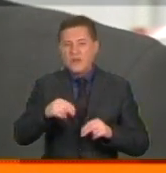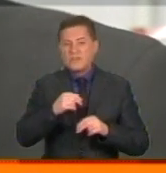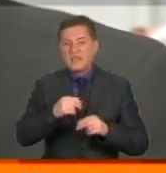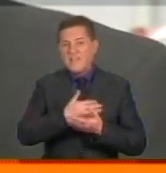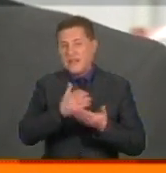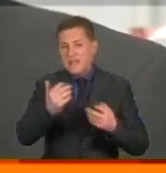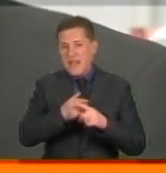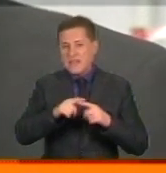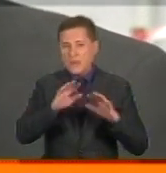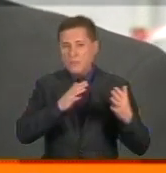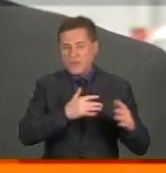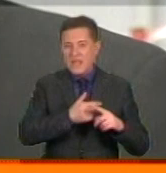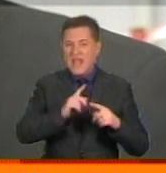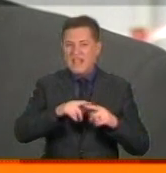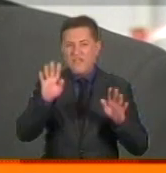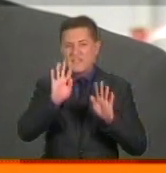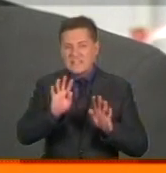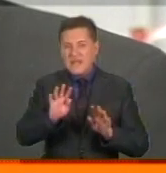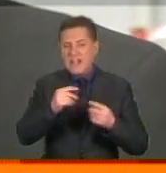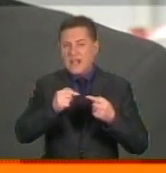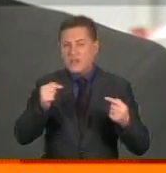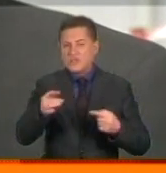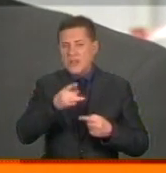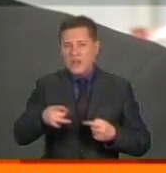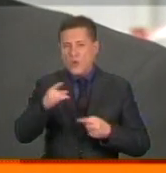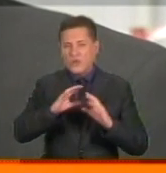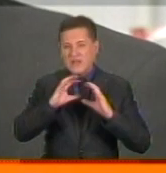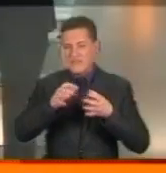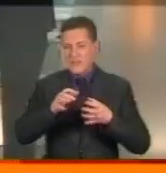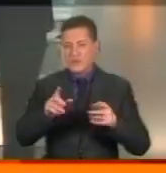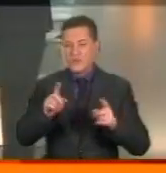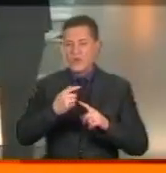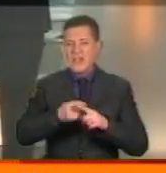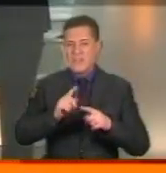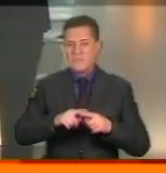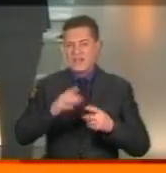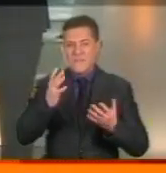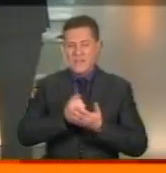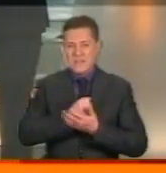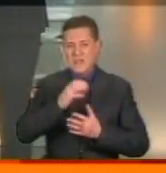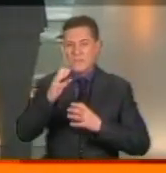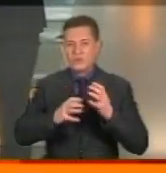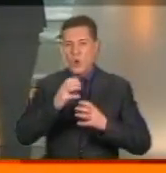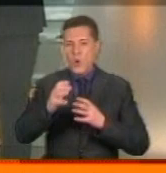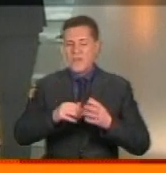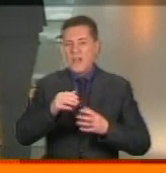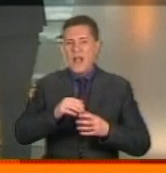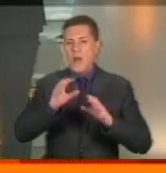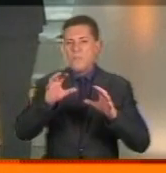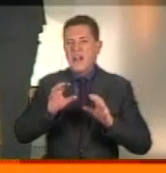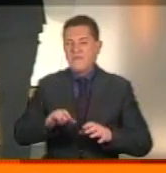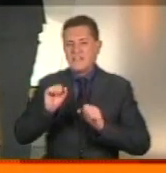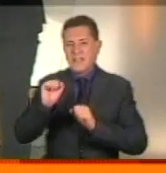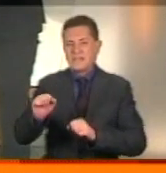відбуваються, скажімо, в Сирії, в інших регіонах світу, що їм це вдасться. Міжнародних правозахисників про нові російські